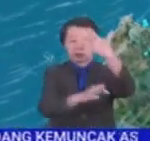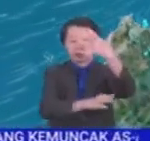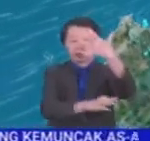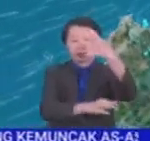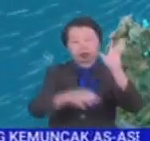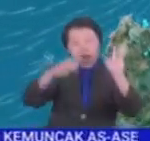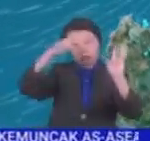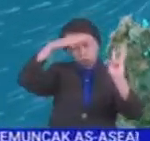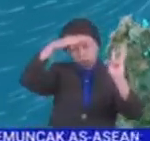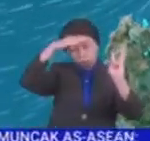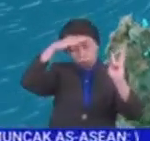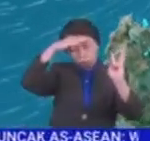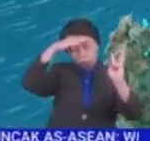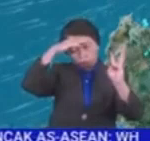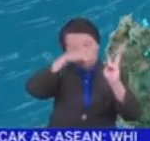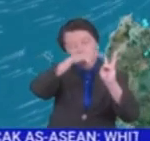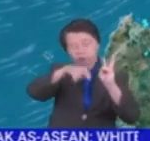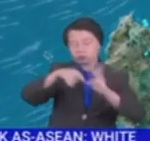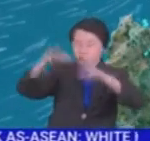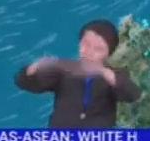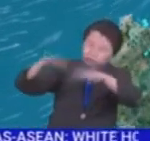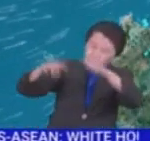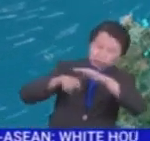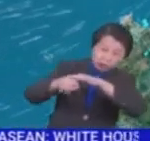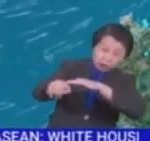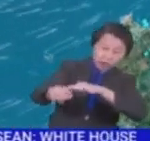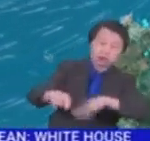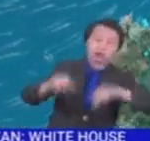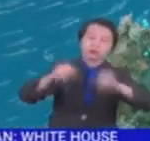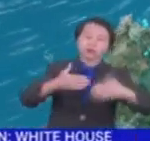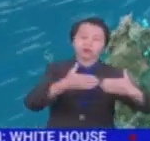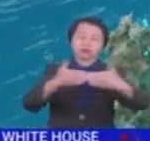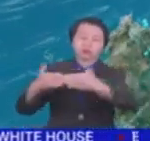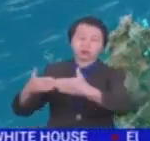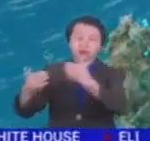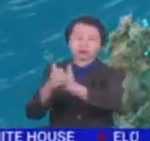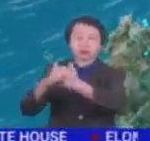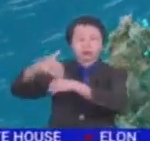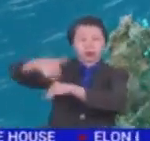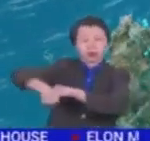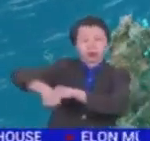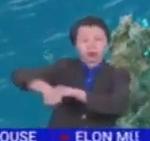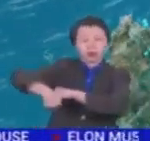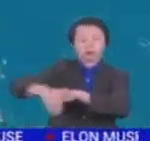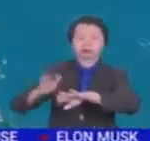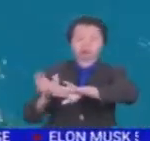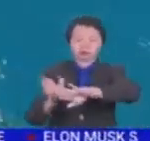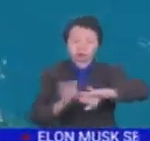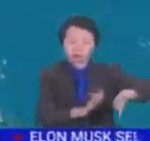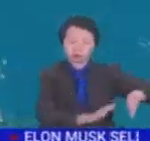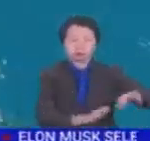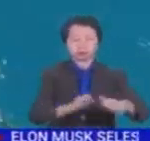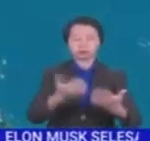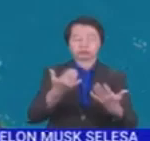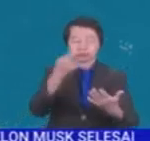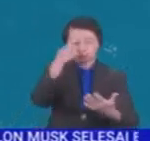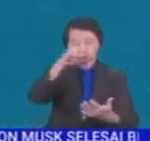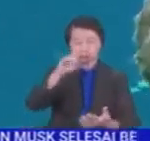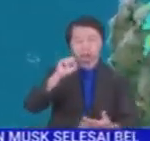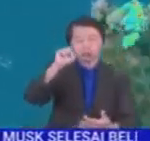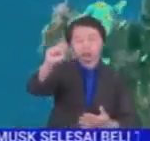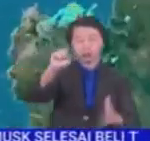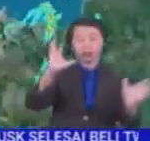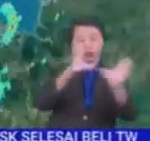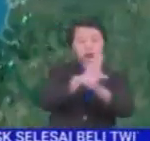juga Johor dijangka mampu untuk berterusan sehinggalah kelewat malam nanti. Untuk tinjauan cuaca bagi negeri Sabah